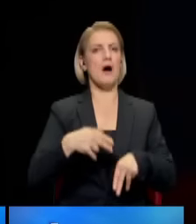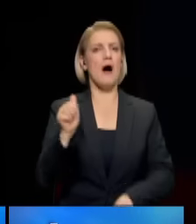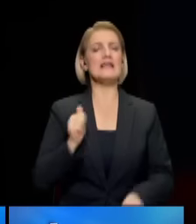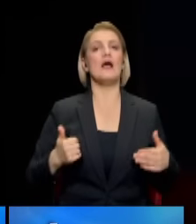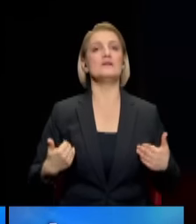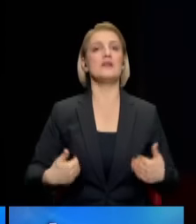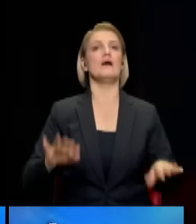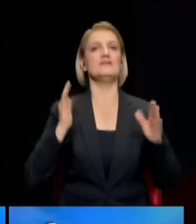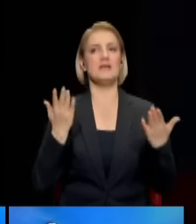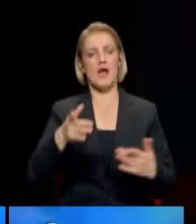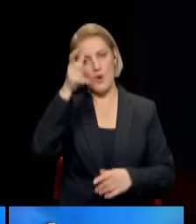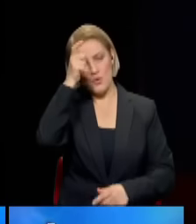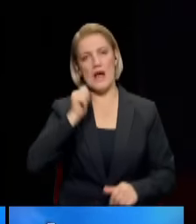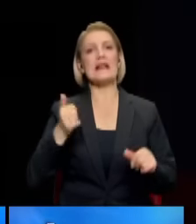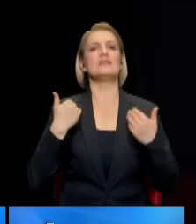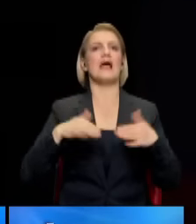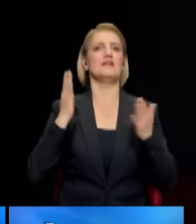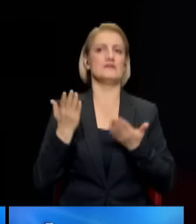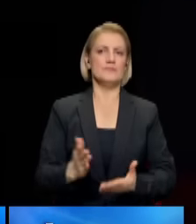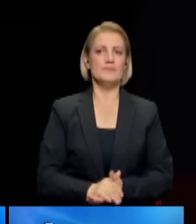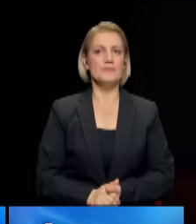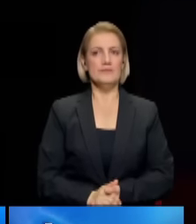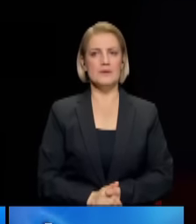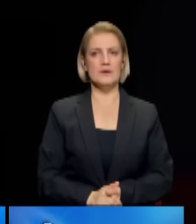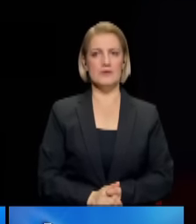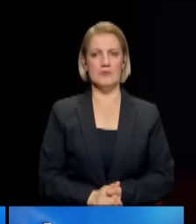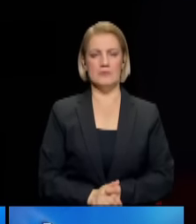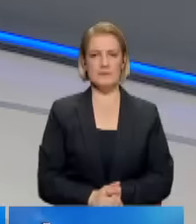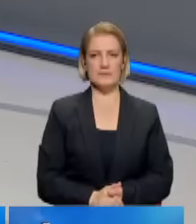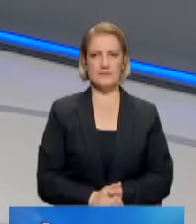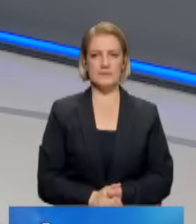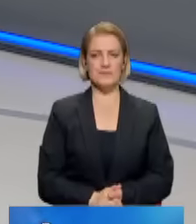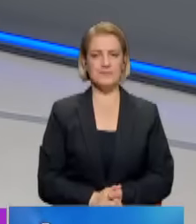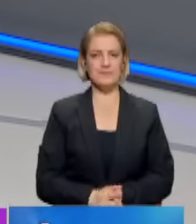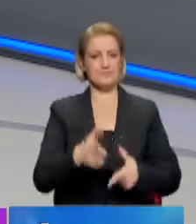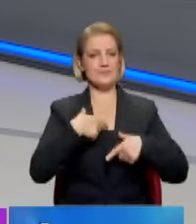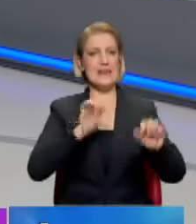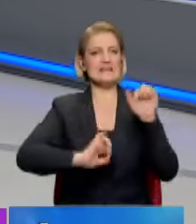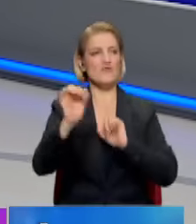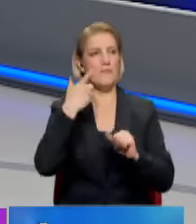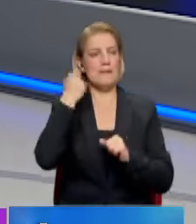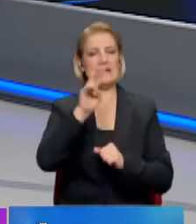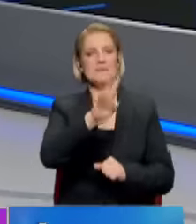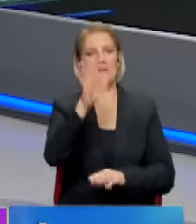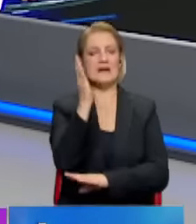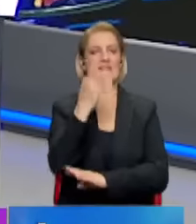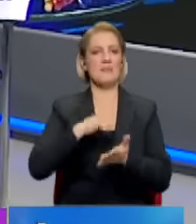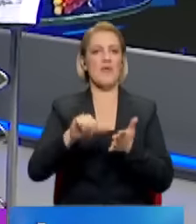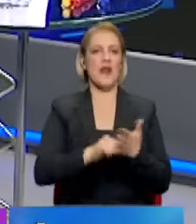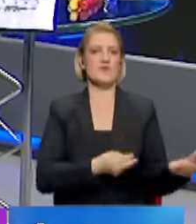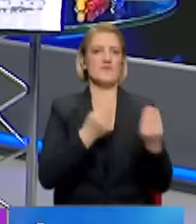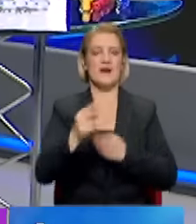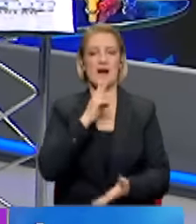askeri değilse Türk askeri de değildir. Milli Savunma Bakanı 25 Kasım tarihini